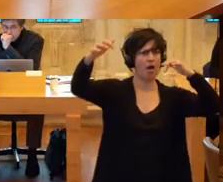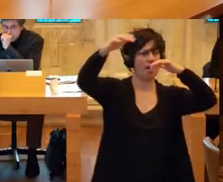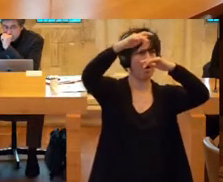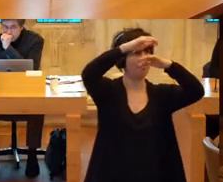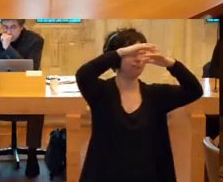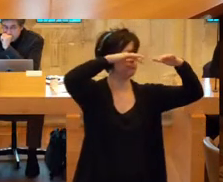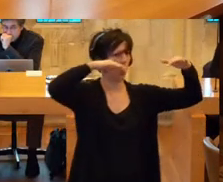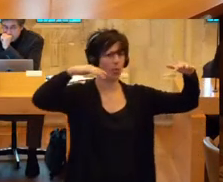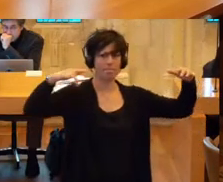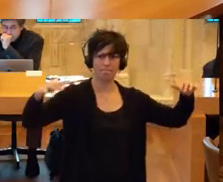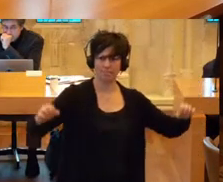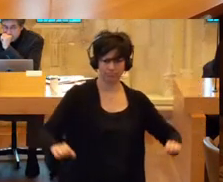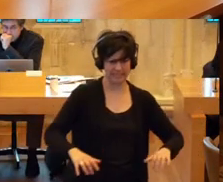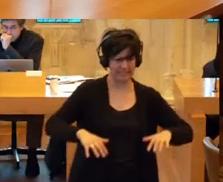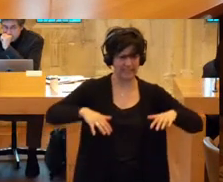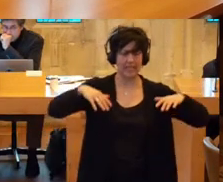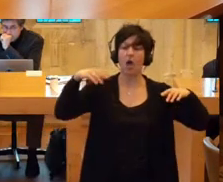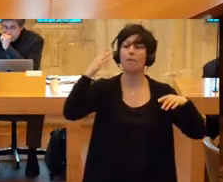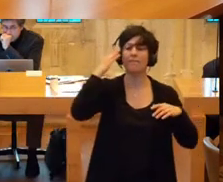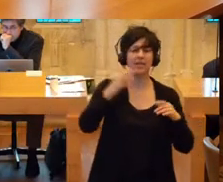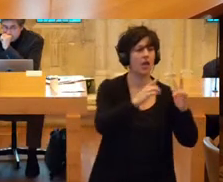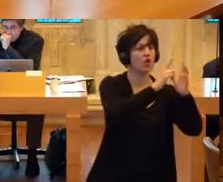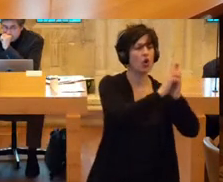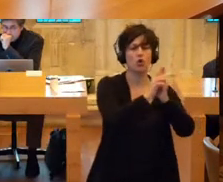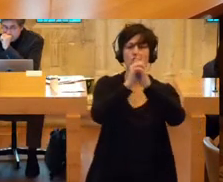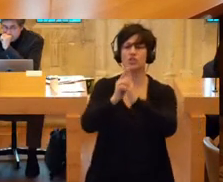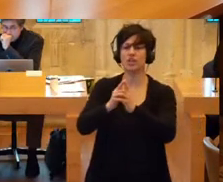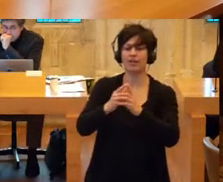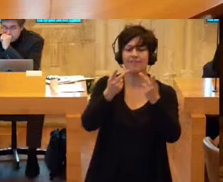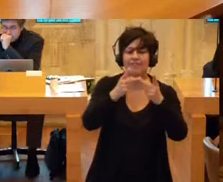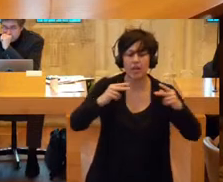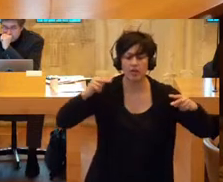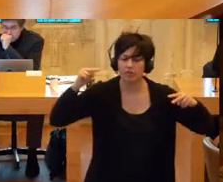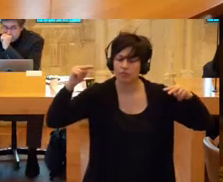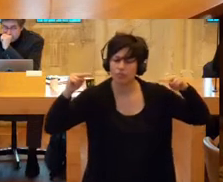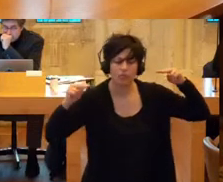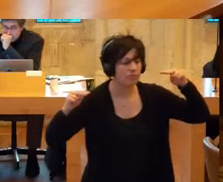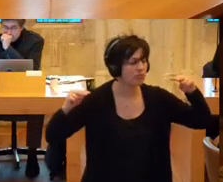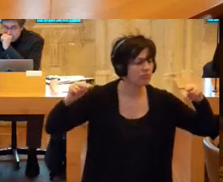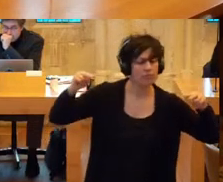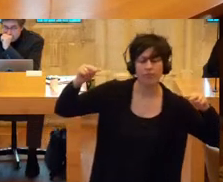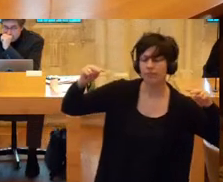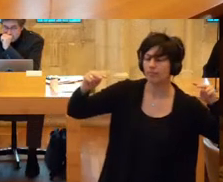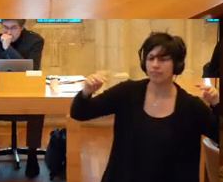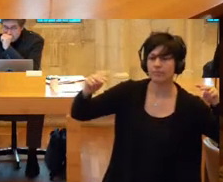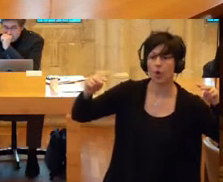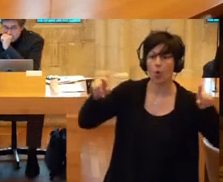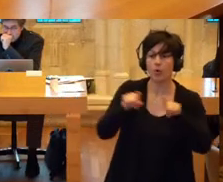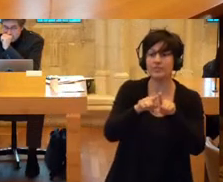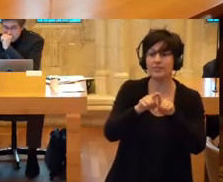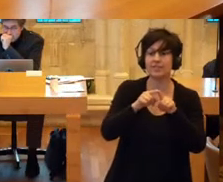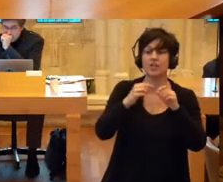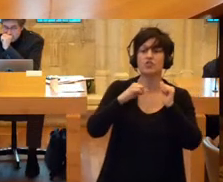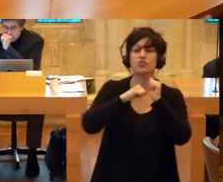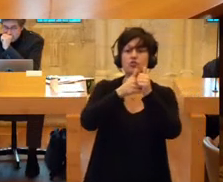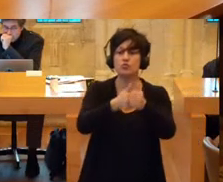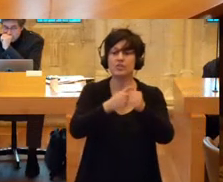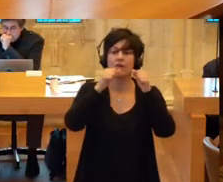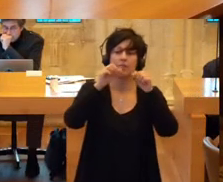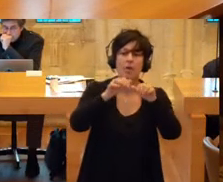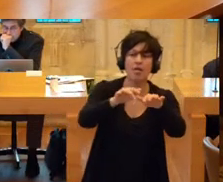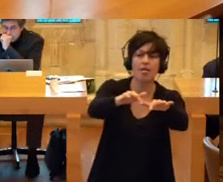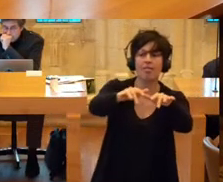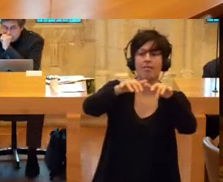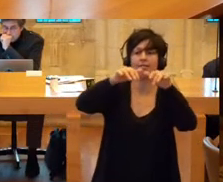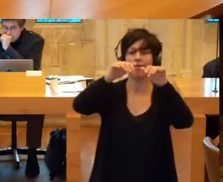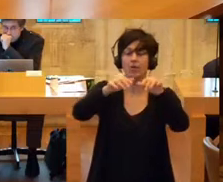que si les clochers veillent sur la ville, il y a aussi toutes les mouettes et les goélands qui font des allers-retours incessants en suivant les principales artères,